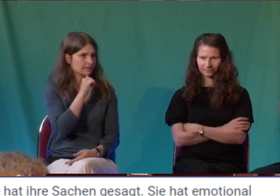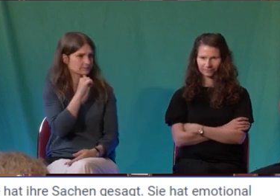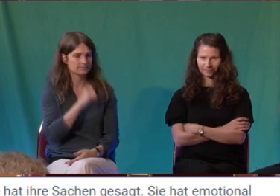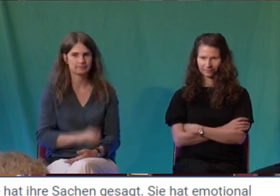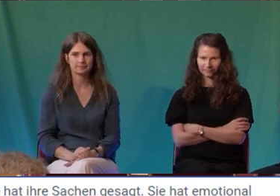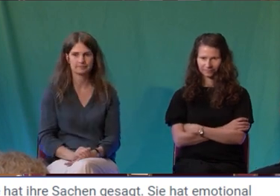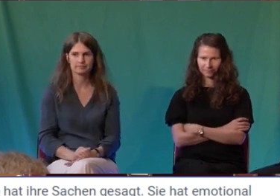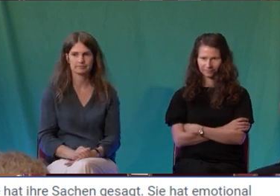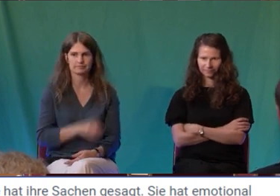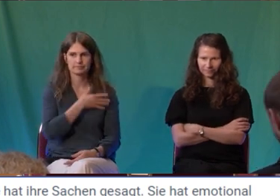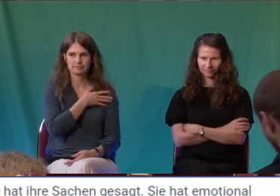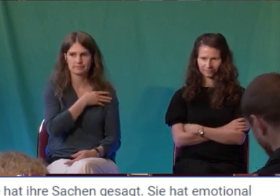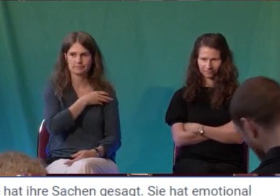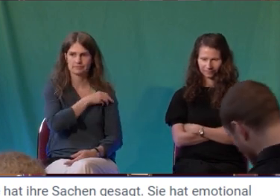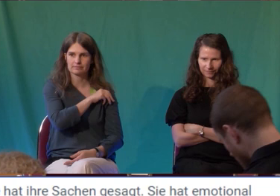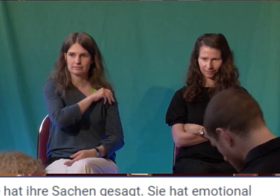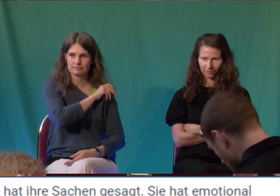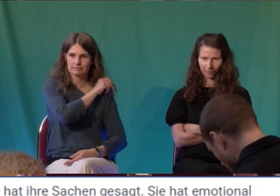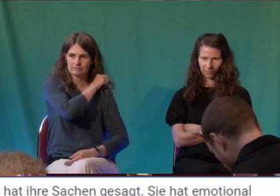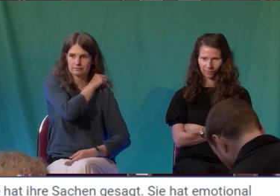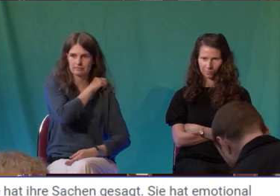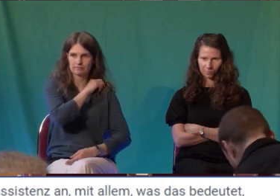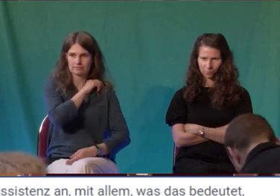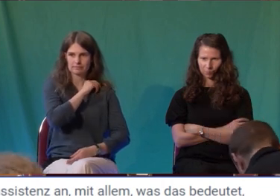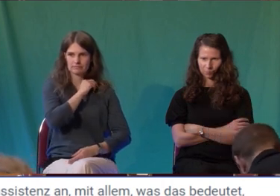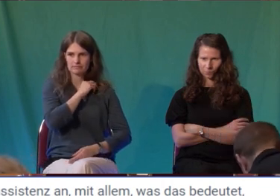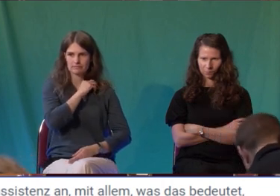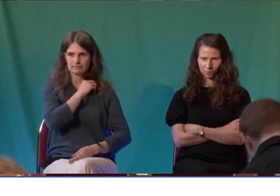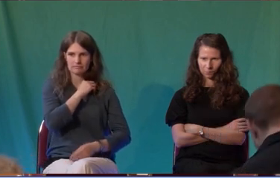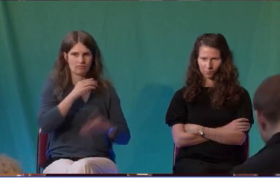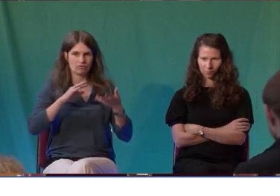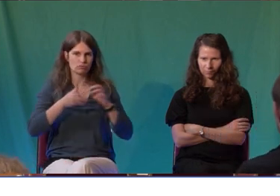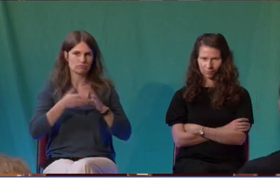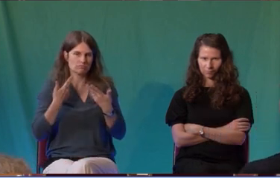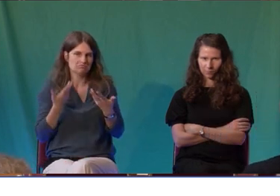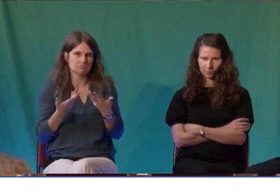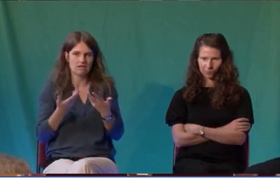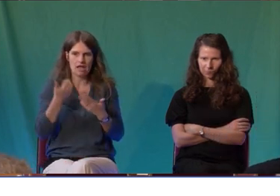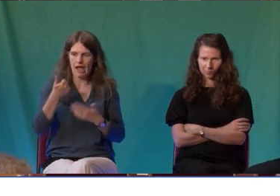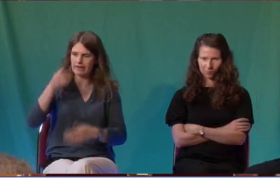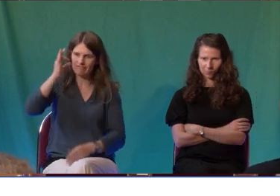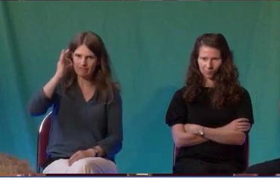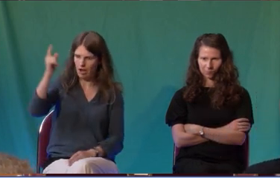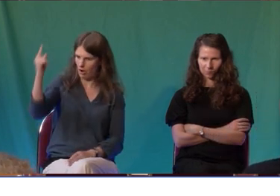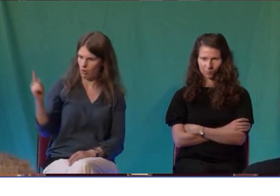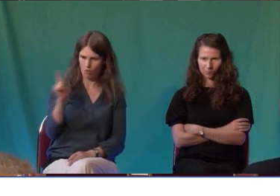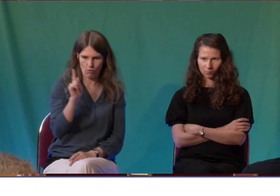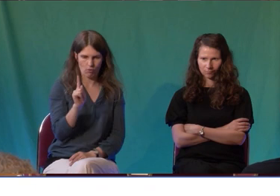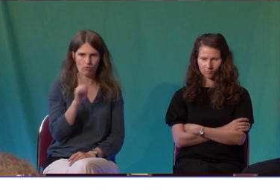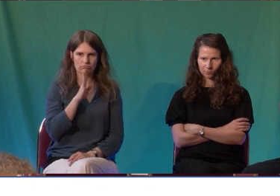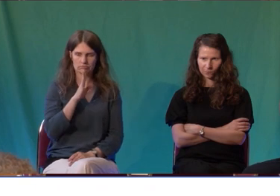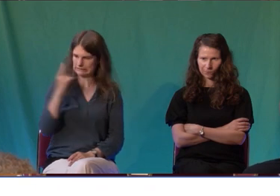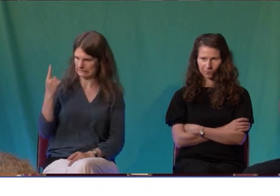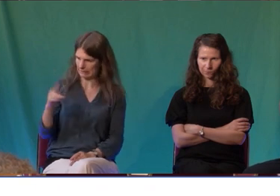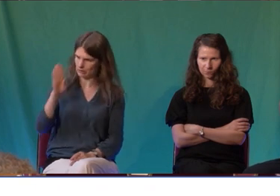also ich kann es hat eine Frau gesprochen sie ist Mutter mit Behinderung und